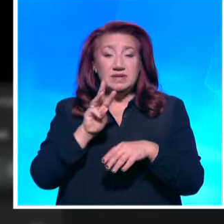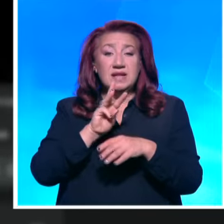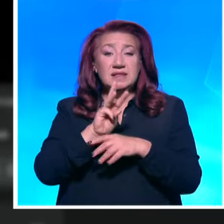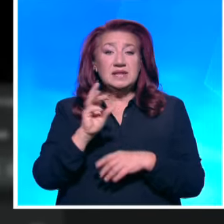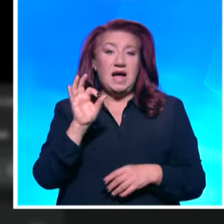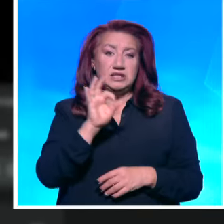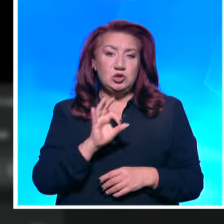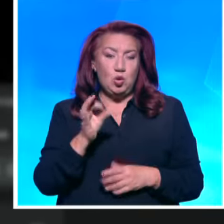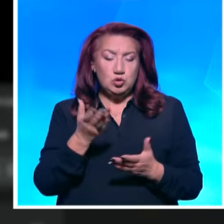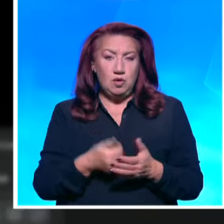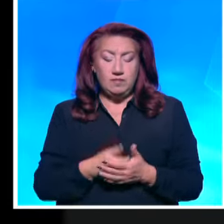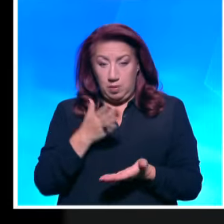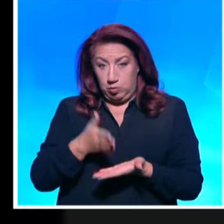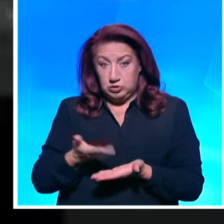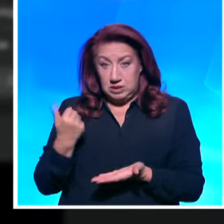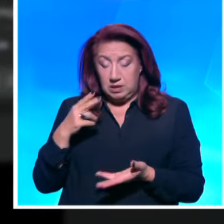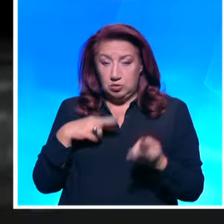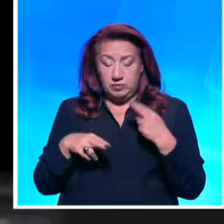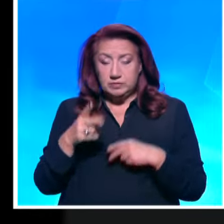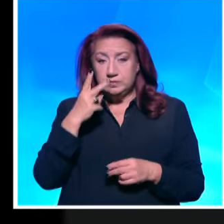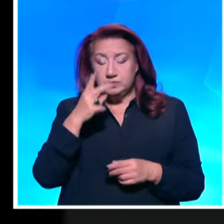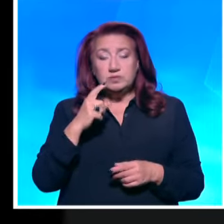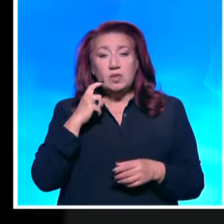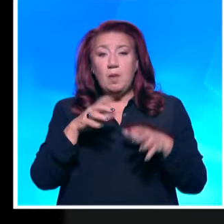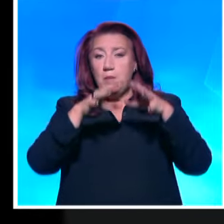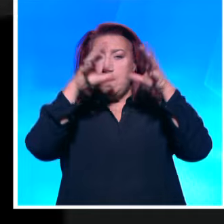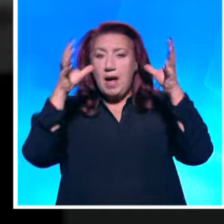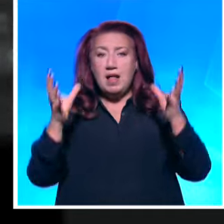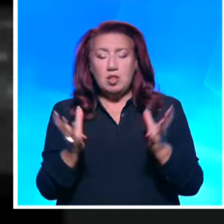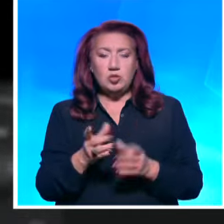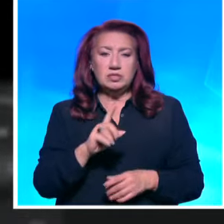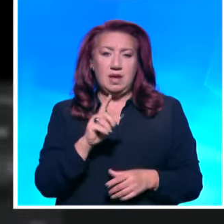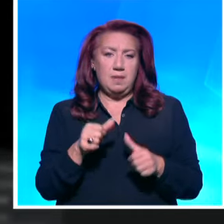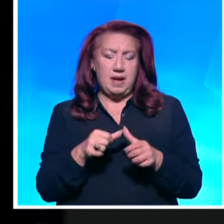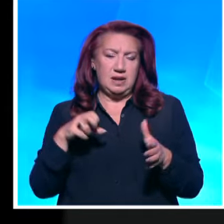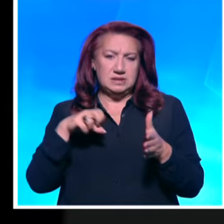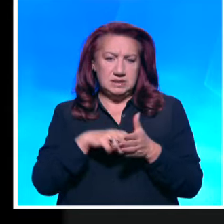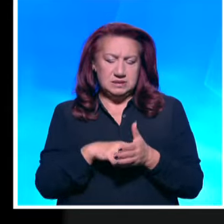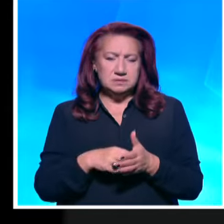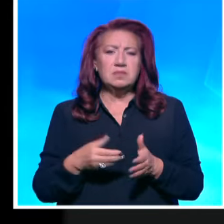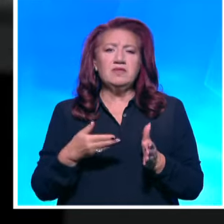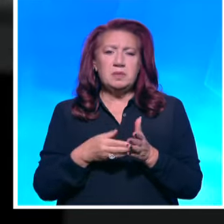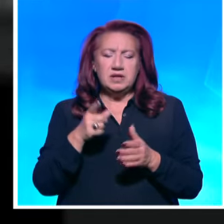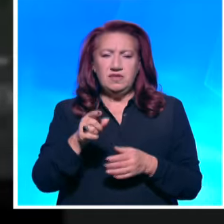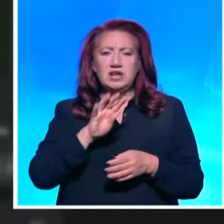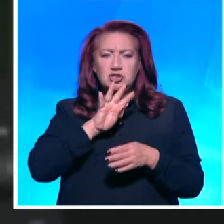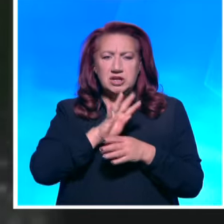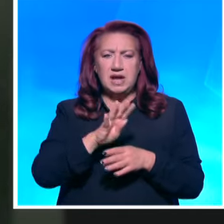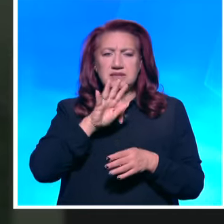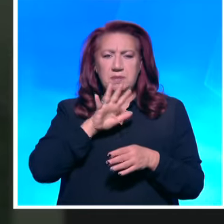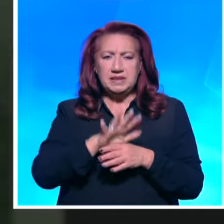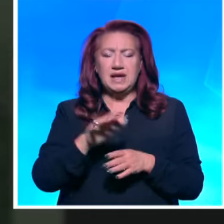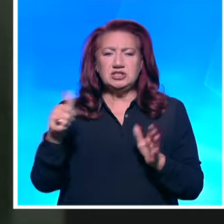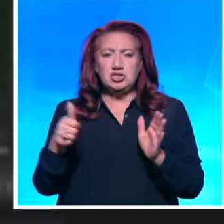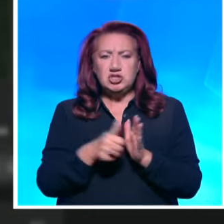въздухоплавателна администрация. Установено е, че балонът е без лиценз. Въпреки това полет е имал на 14, 15, 16 и в дните